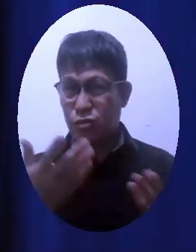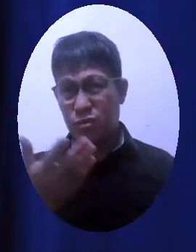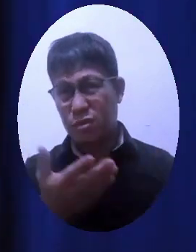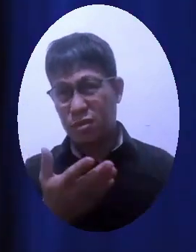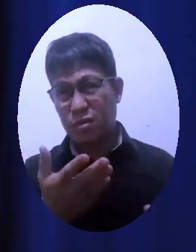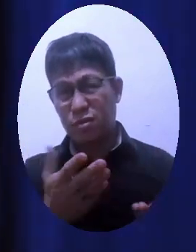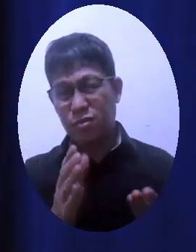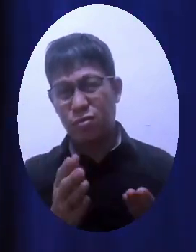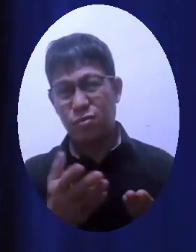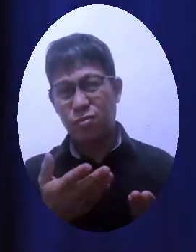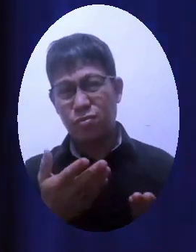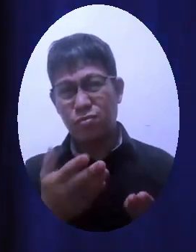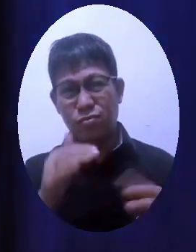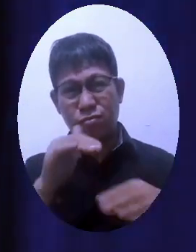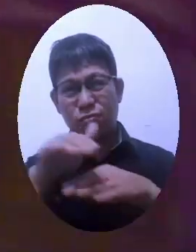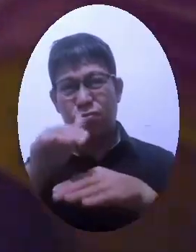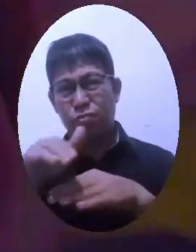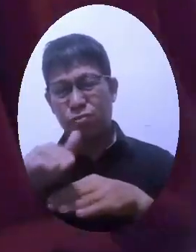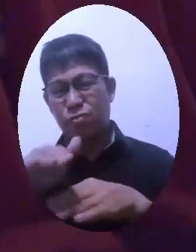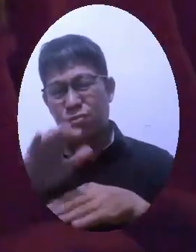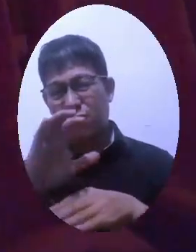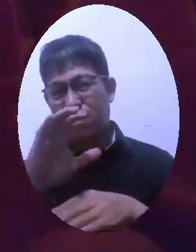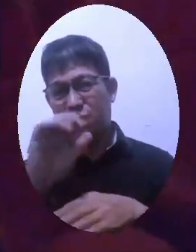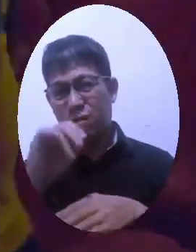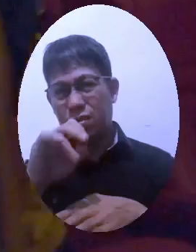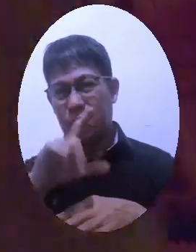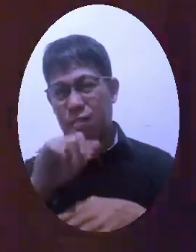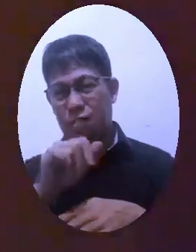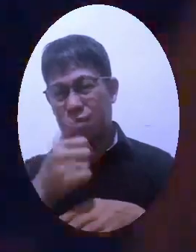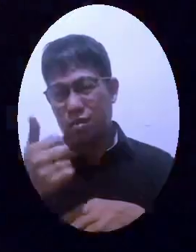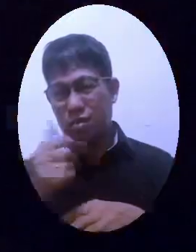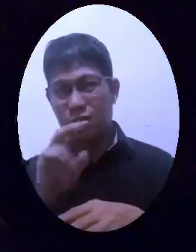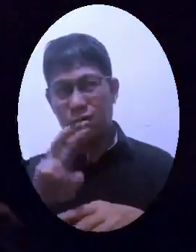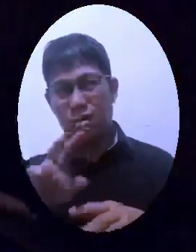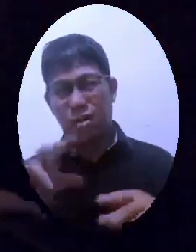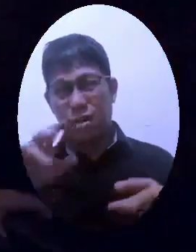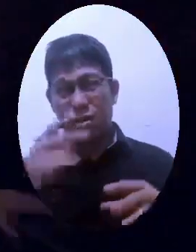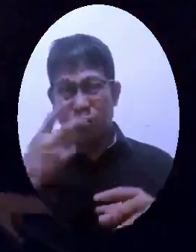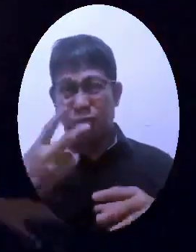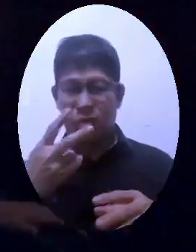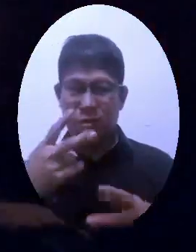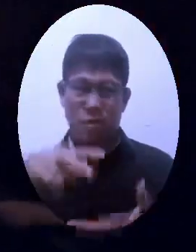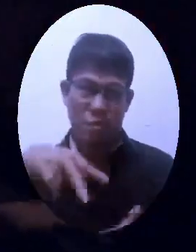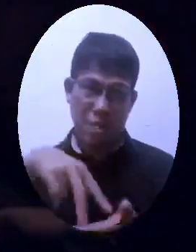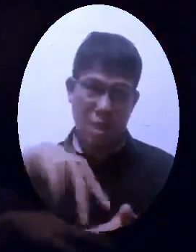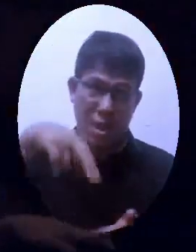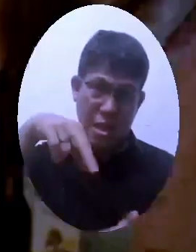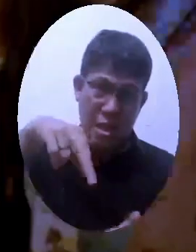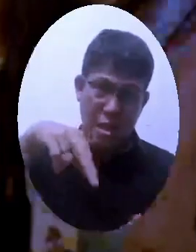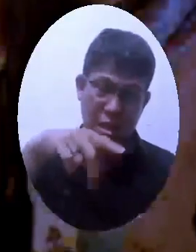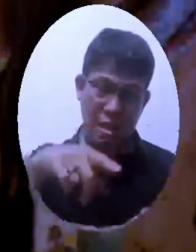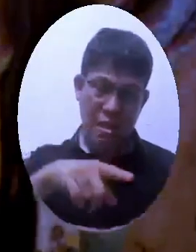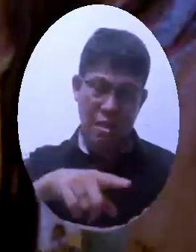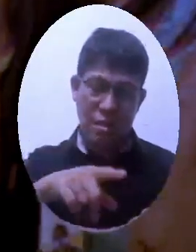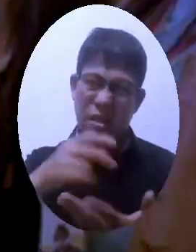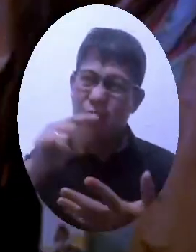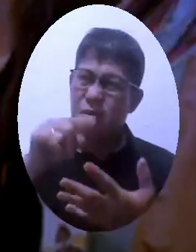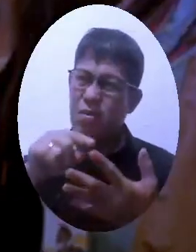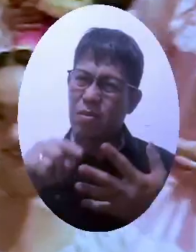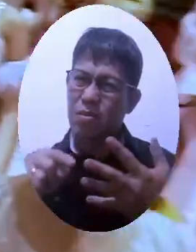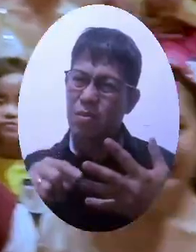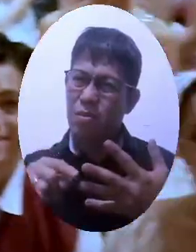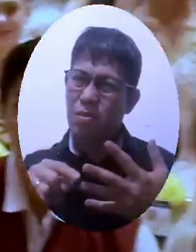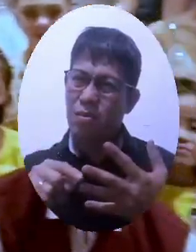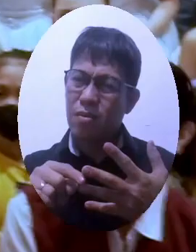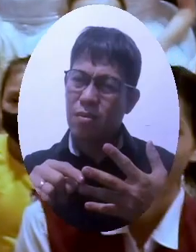na nadala namin kayo sa Copelia, no? Ballet Philippines. Pumunanood tayo ng ballet sa Soler.